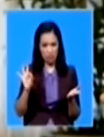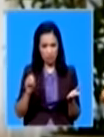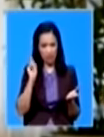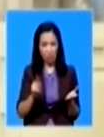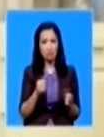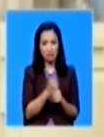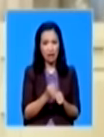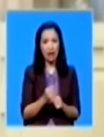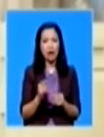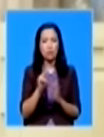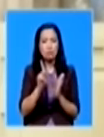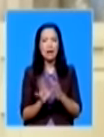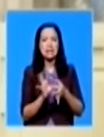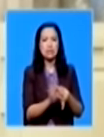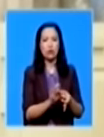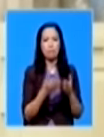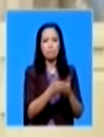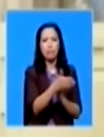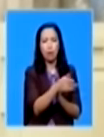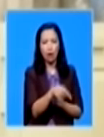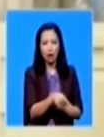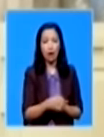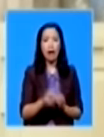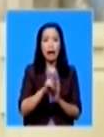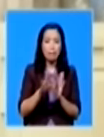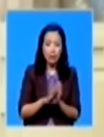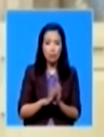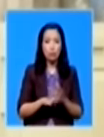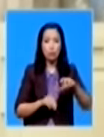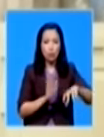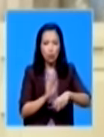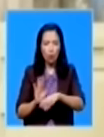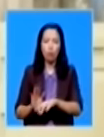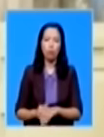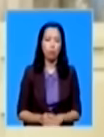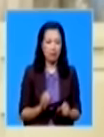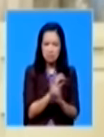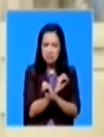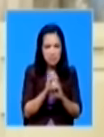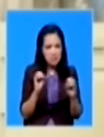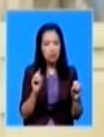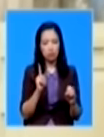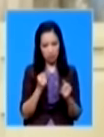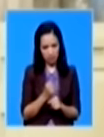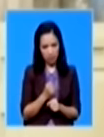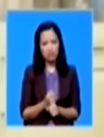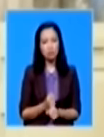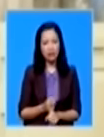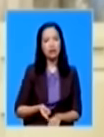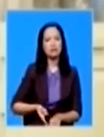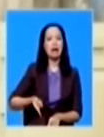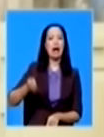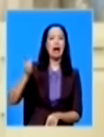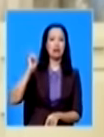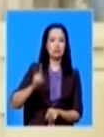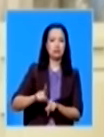ที่ว่าเนี่ยแล้วต้องมีกฎกระทรวงมีตามอะไรเยอะแยะสมงระเบียบหน่วยงานเนี่ยมันหายไปไม่ ม ีเพราะนั้นมันก็ช้าไง ค่ะ เพ